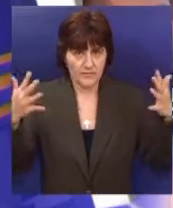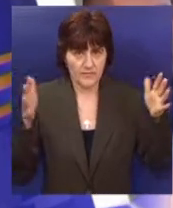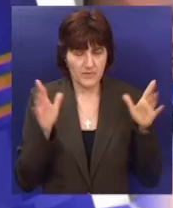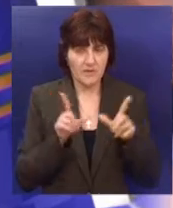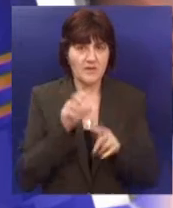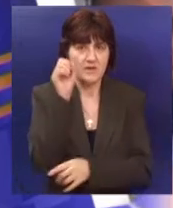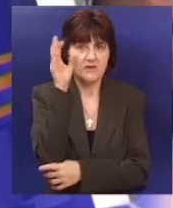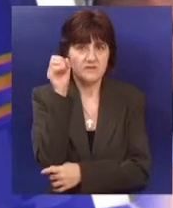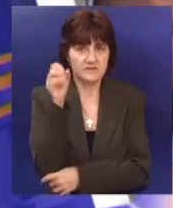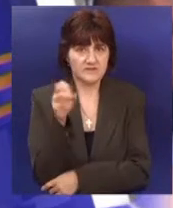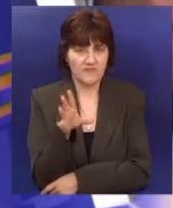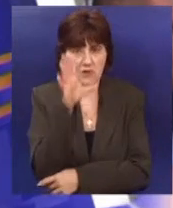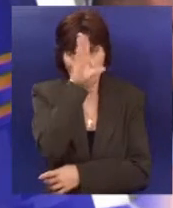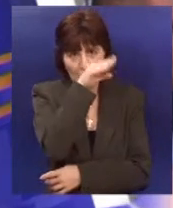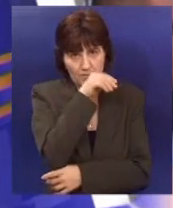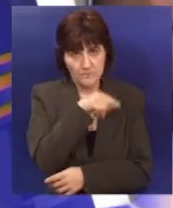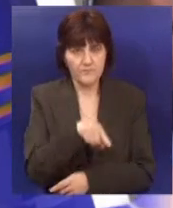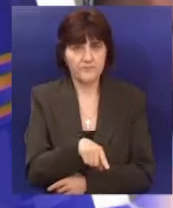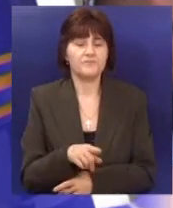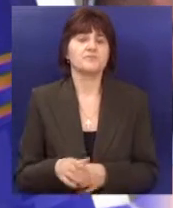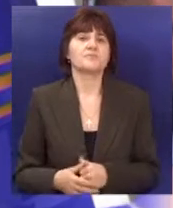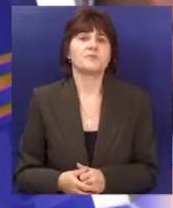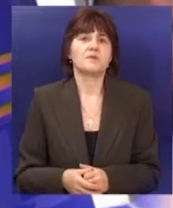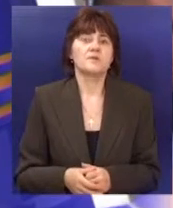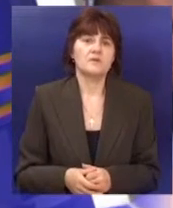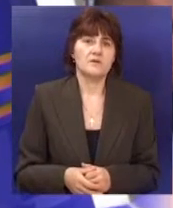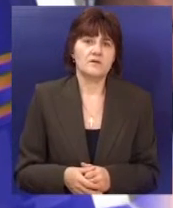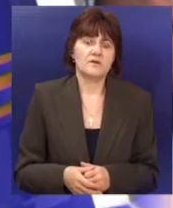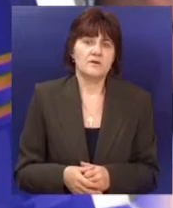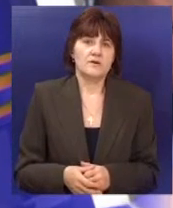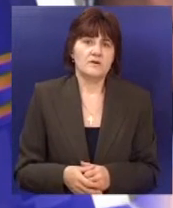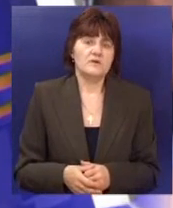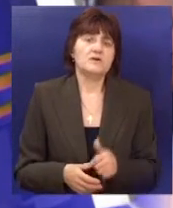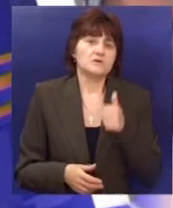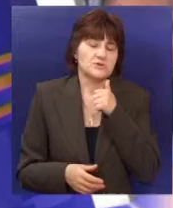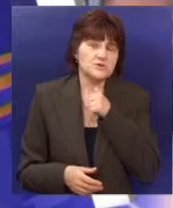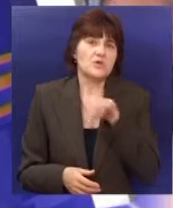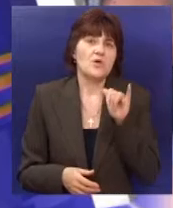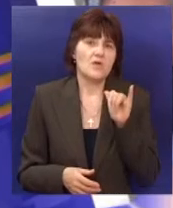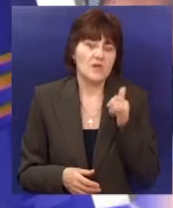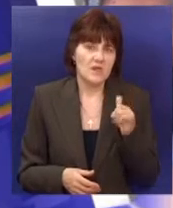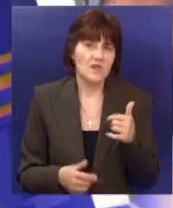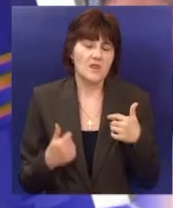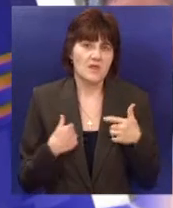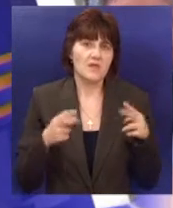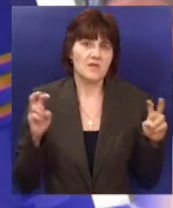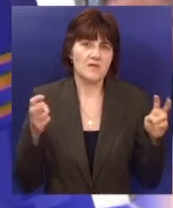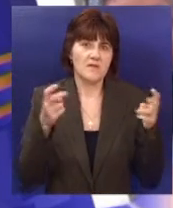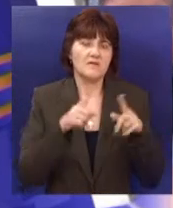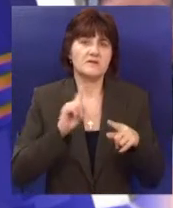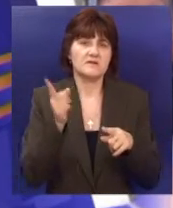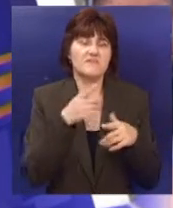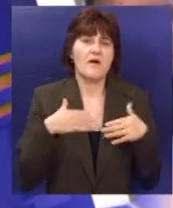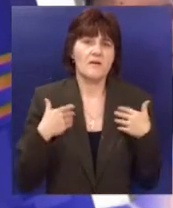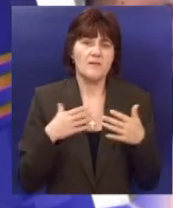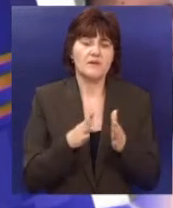što vidite, postavljeni su i novi reflektori koji će u večernjim časovima omogućiti rekreativcima da se bave košarkom. Ono što jeste možda moj jedan apel za sam